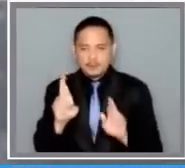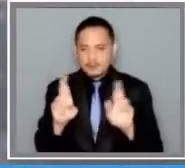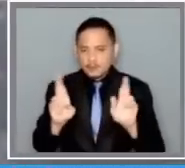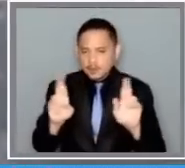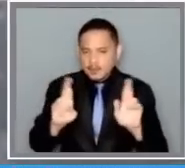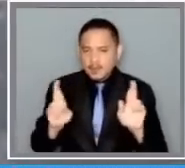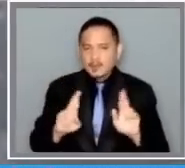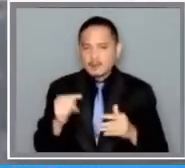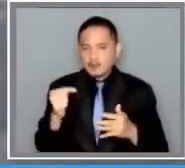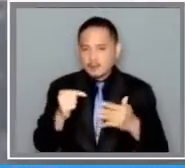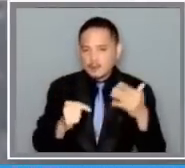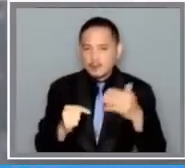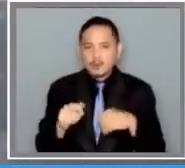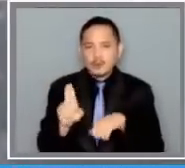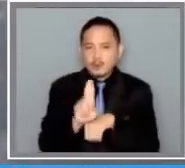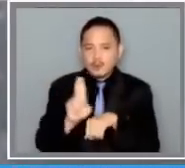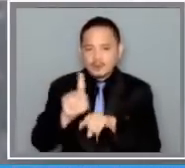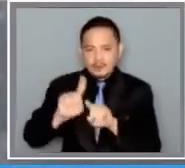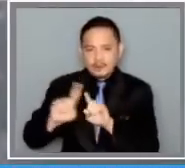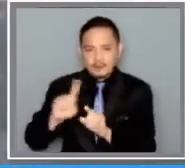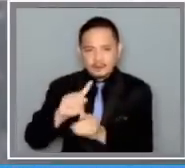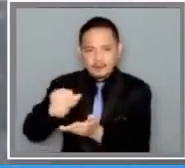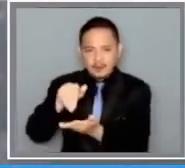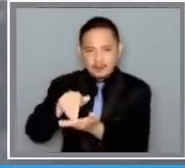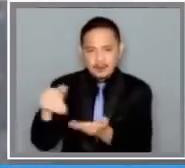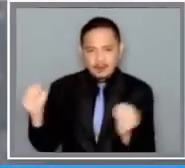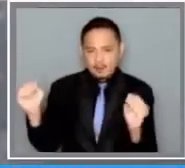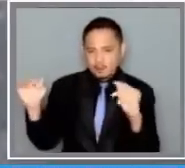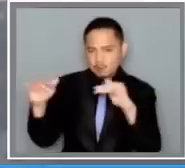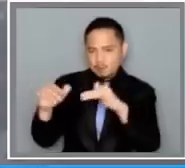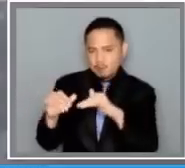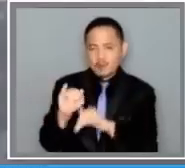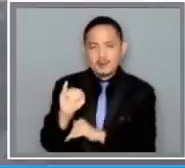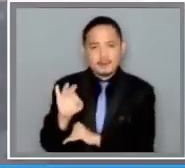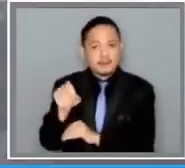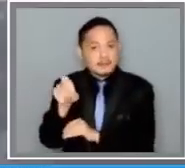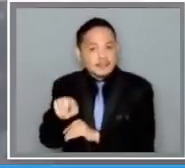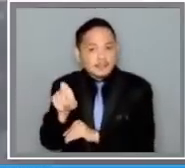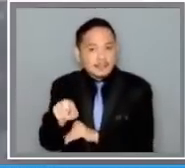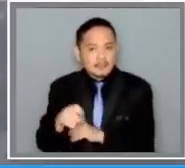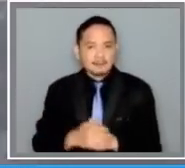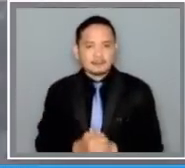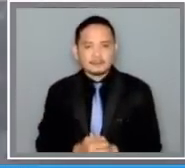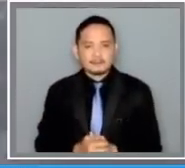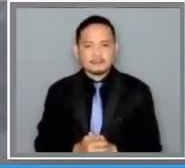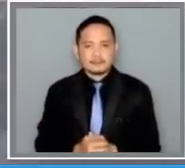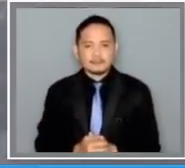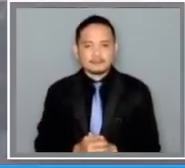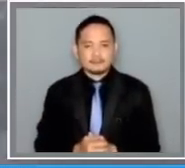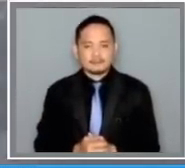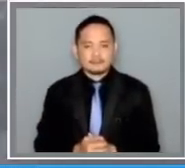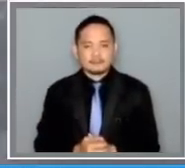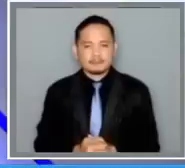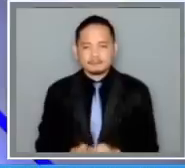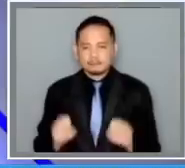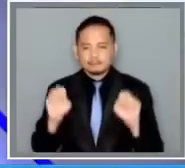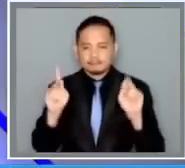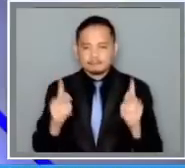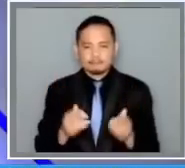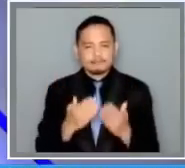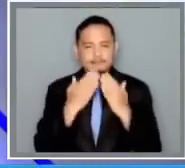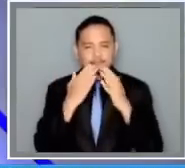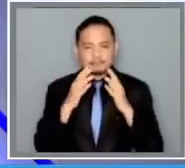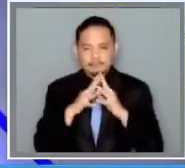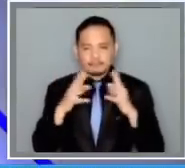ginamit na evacuation centers sakali man na kailanganing bumalik dito ng mga dinecamp na pamilya. Alright. Maraming salamat sa iyong update